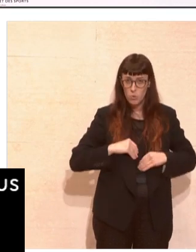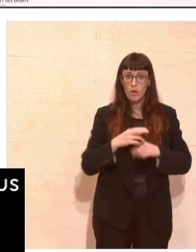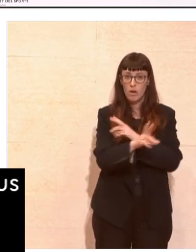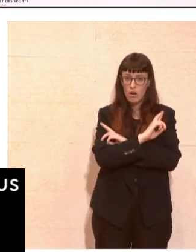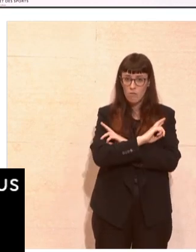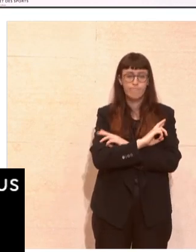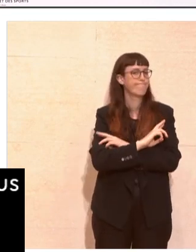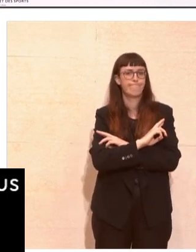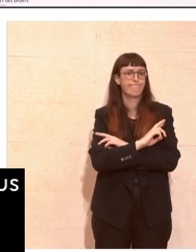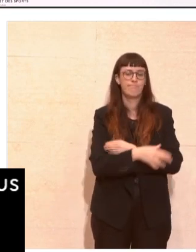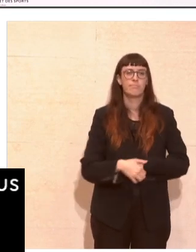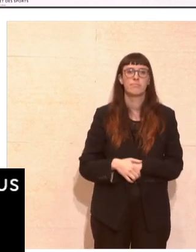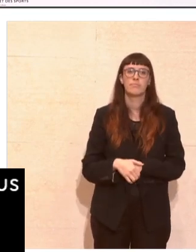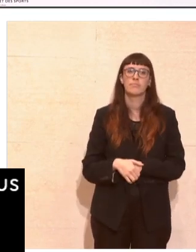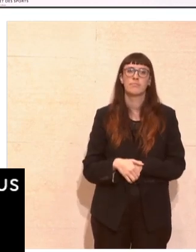aller vous coucher.